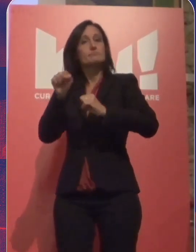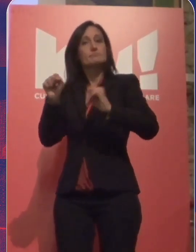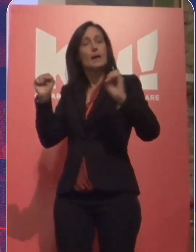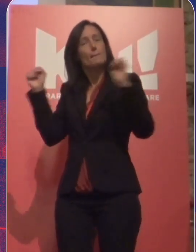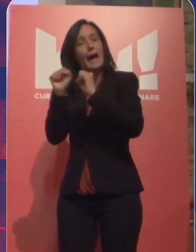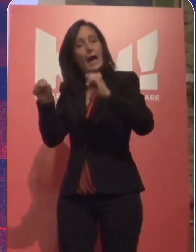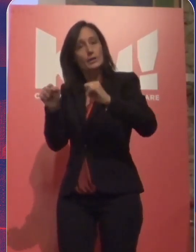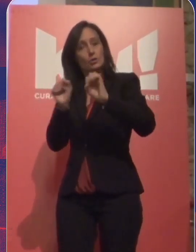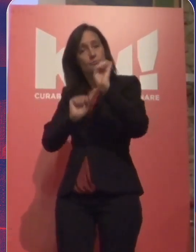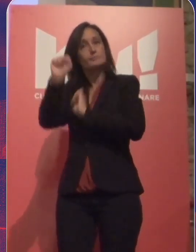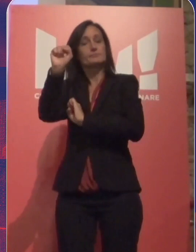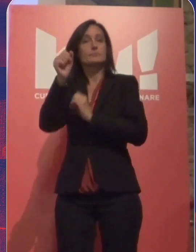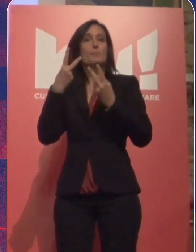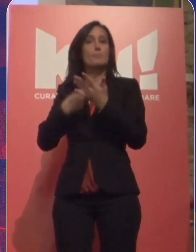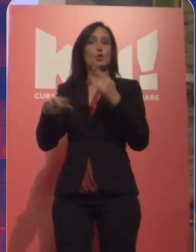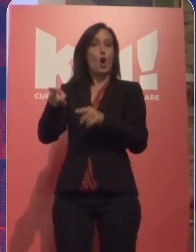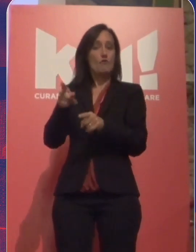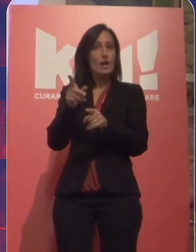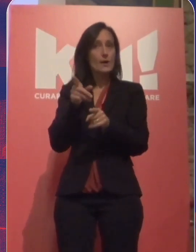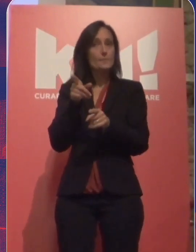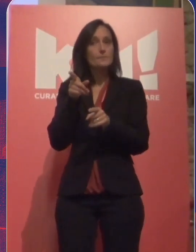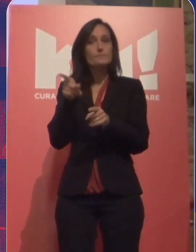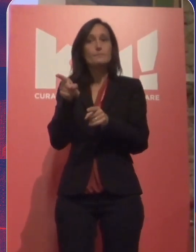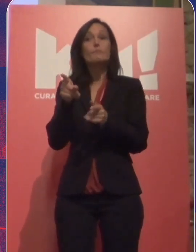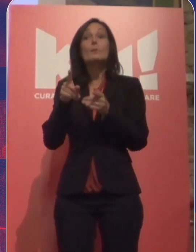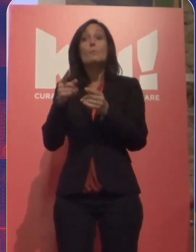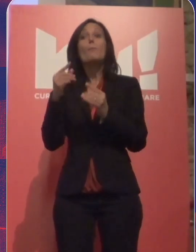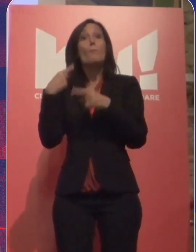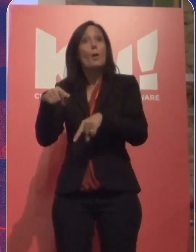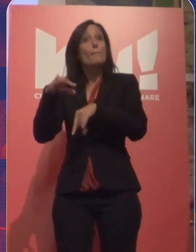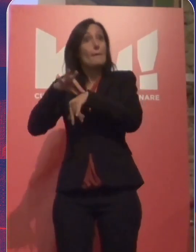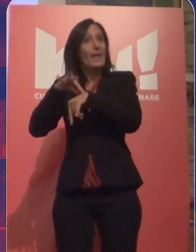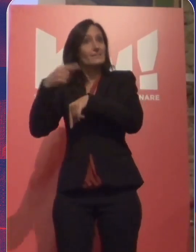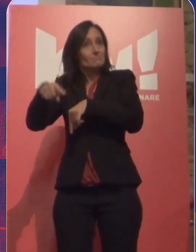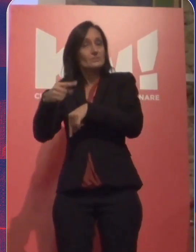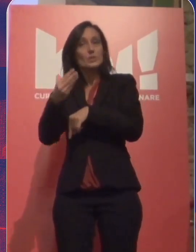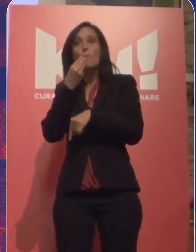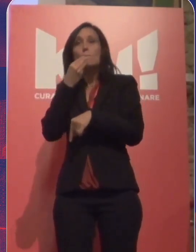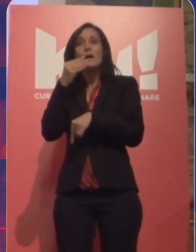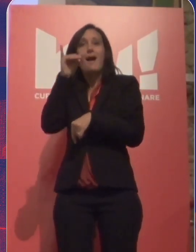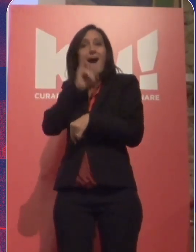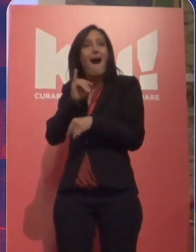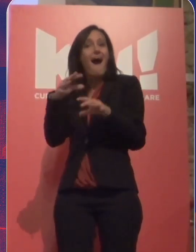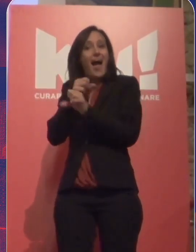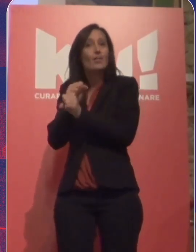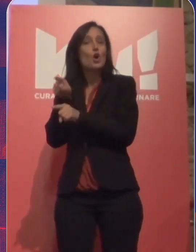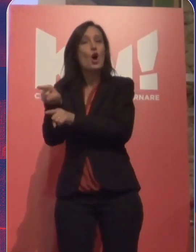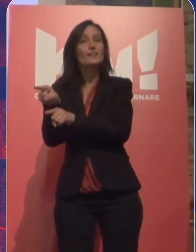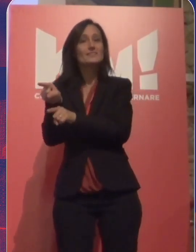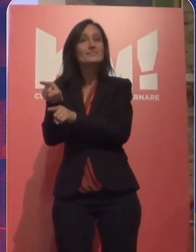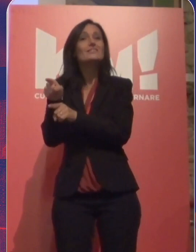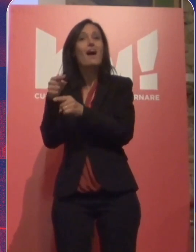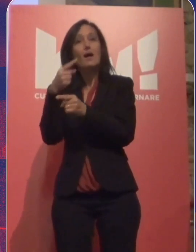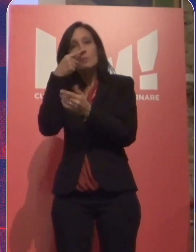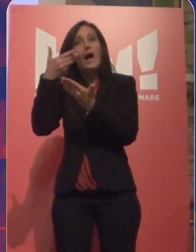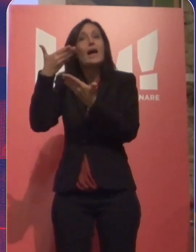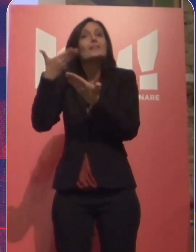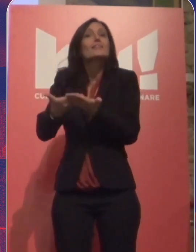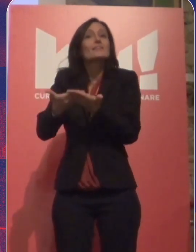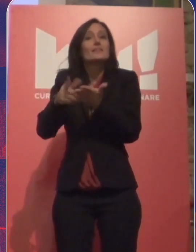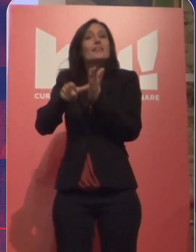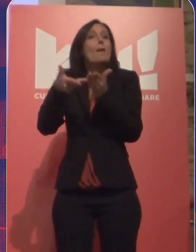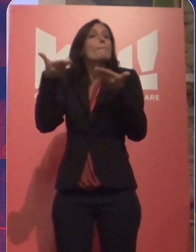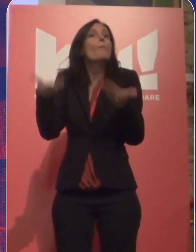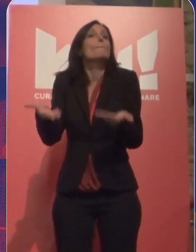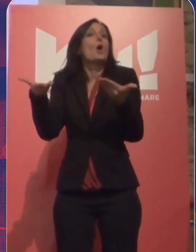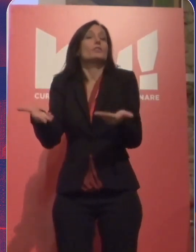del nostro tempo la cifra del nostro tempo che noi dobbiamo contrastare diciamo così è che la pulsione